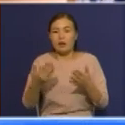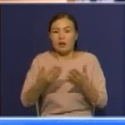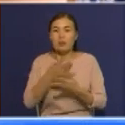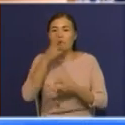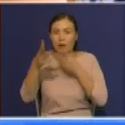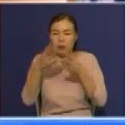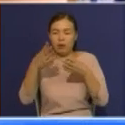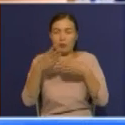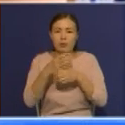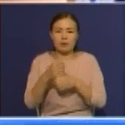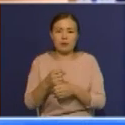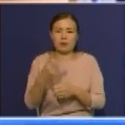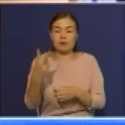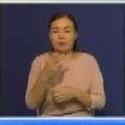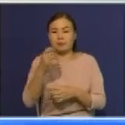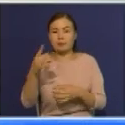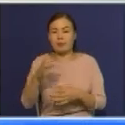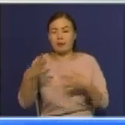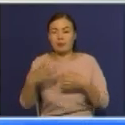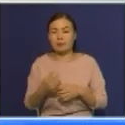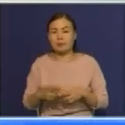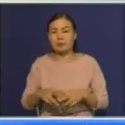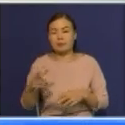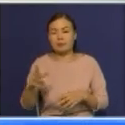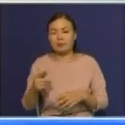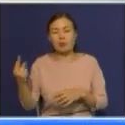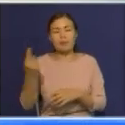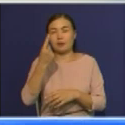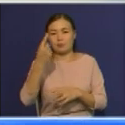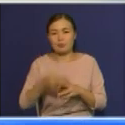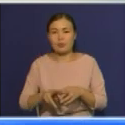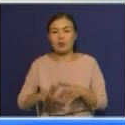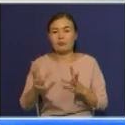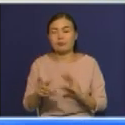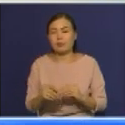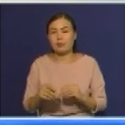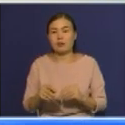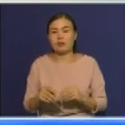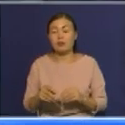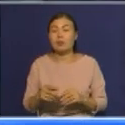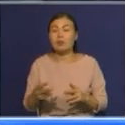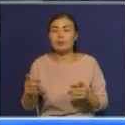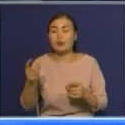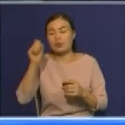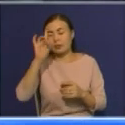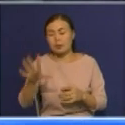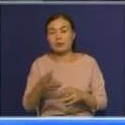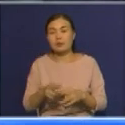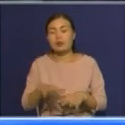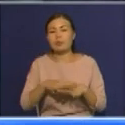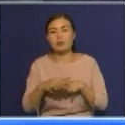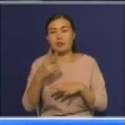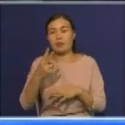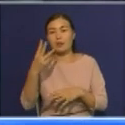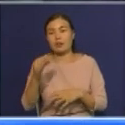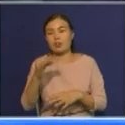нарекания сократились четыре раза мангыстау является первым регионом который внедрил новую систему оплаты труда из местного бюджета было выделено 2 и